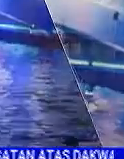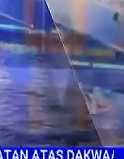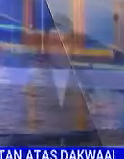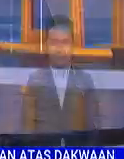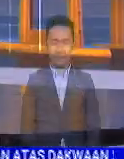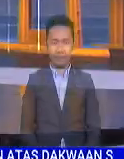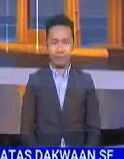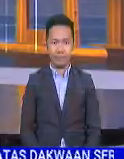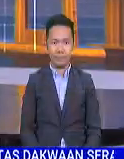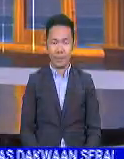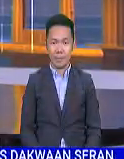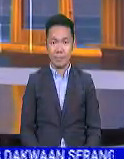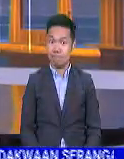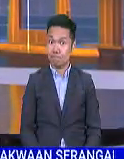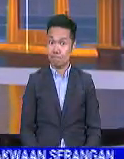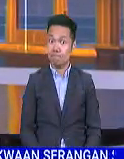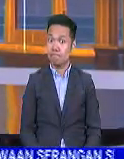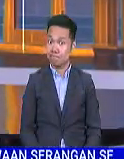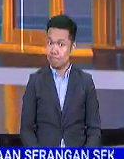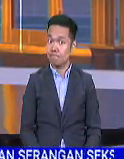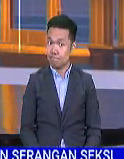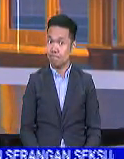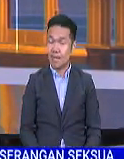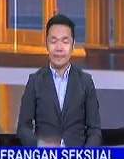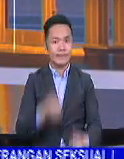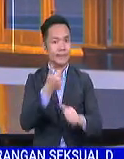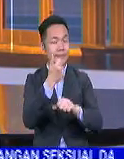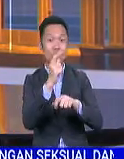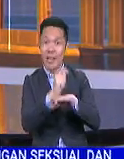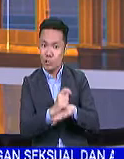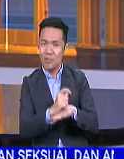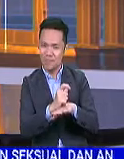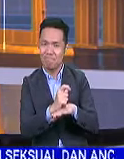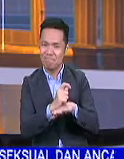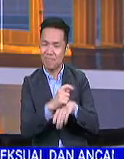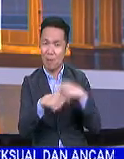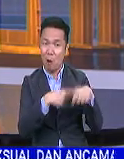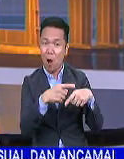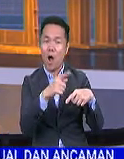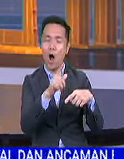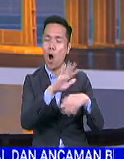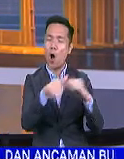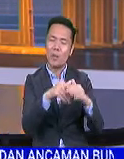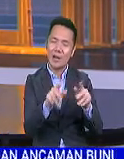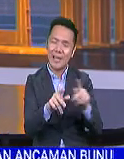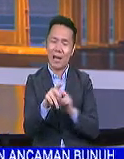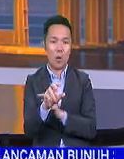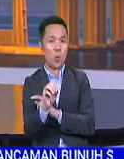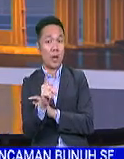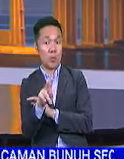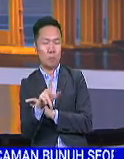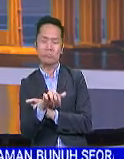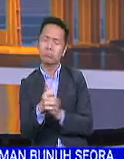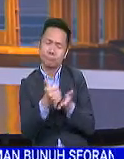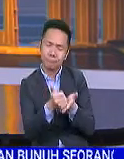Hai semuanya pertemuan menjadi tradisi setiap kali musim perayaan golongan memerlukan sentiasa disantuni Sempena Tahun Baru